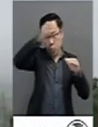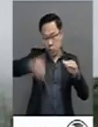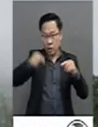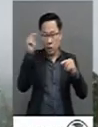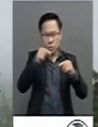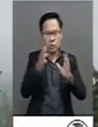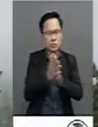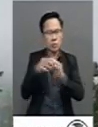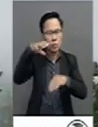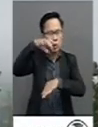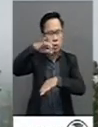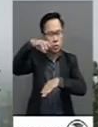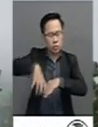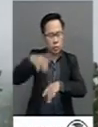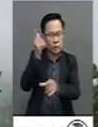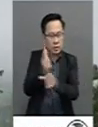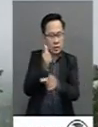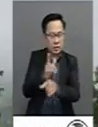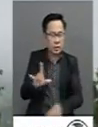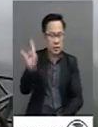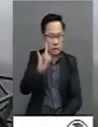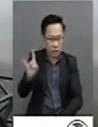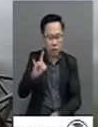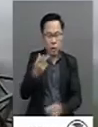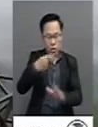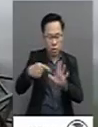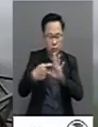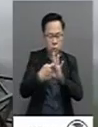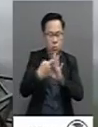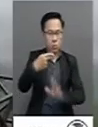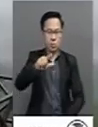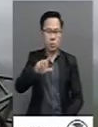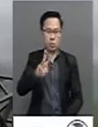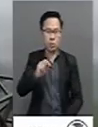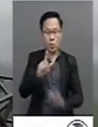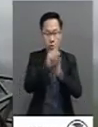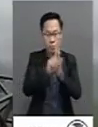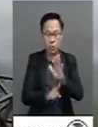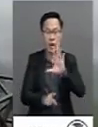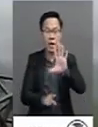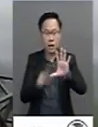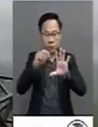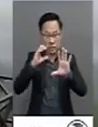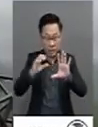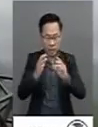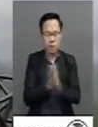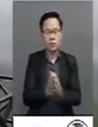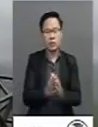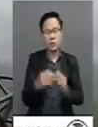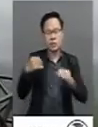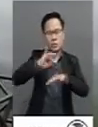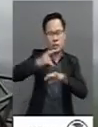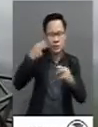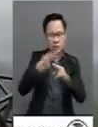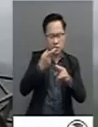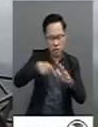ริเวณเขตรักษาพันธุ์สัตว์ป่าภูหลวงมีอุณหภูมิลดลงเหลือ5องศาเซลเซียสส่วนอุทยานแห่งชาติภูกระดึงนะคะอุณหภูมิก็ลดล